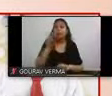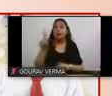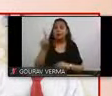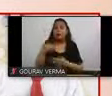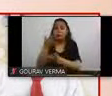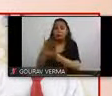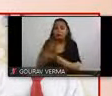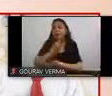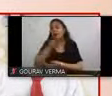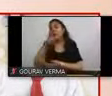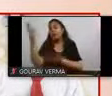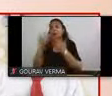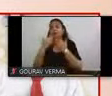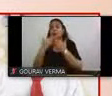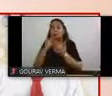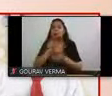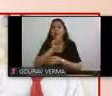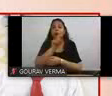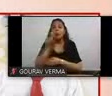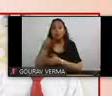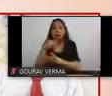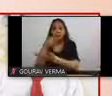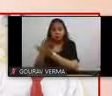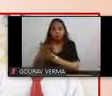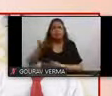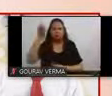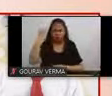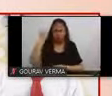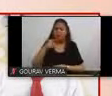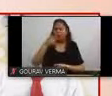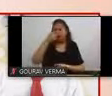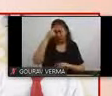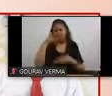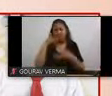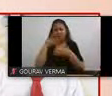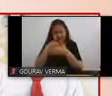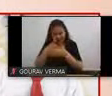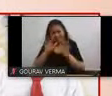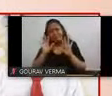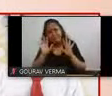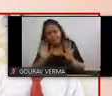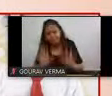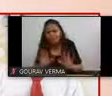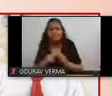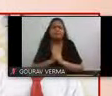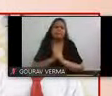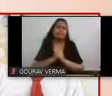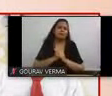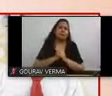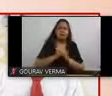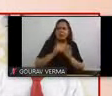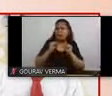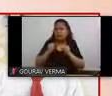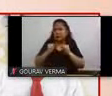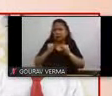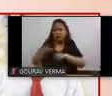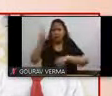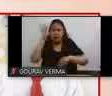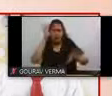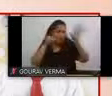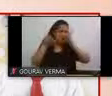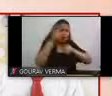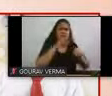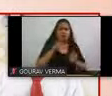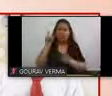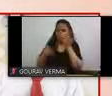in school, he did have a lot of difficulty. He did have issues with social integration